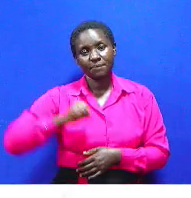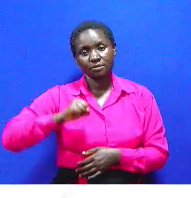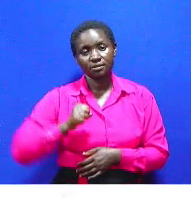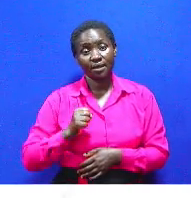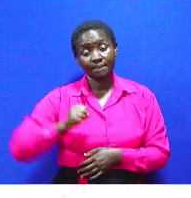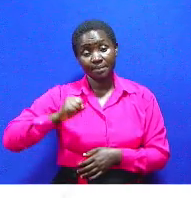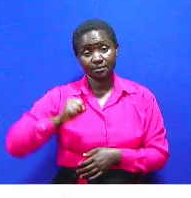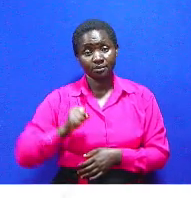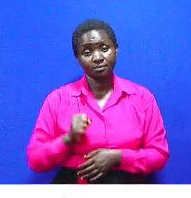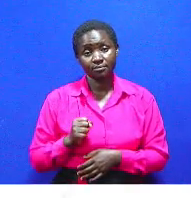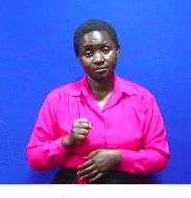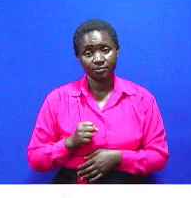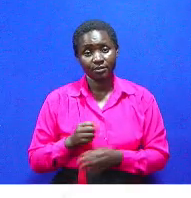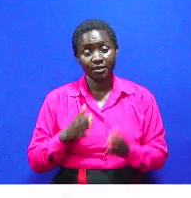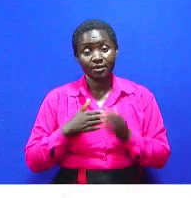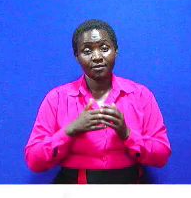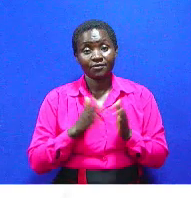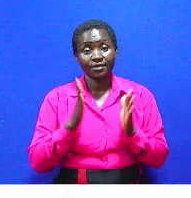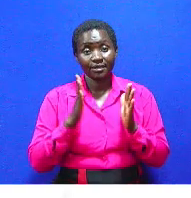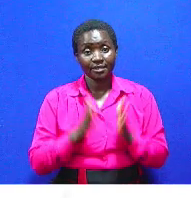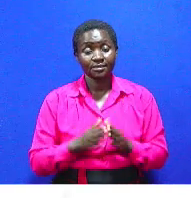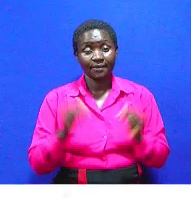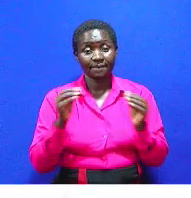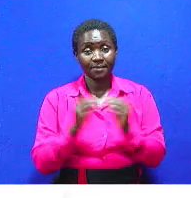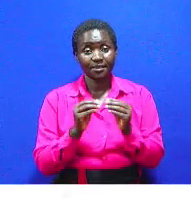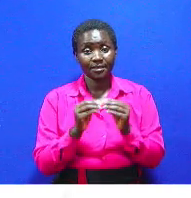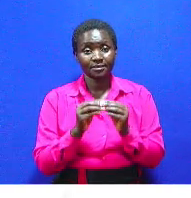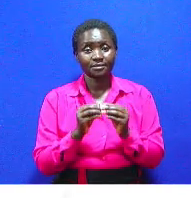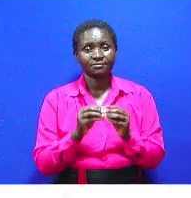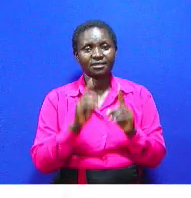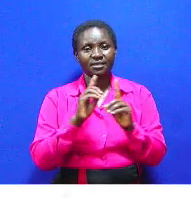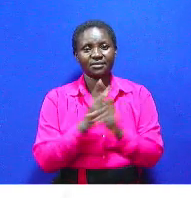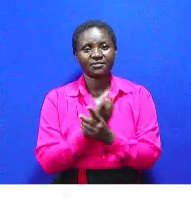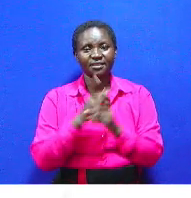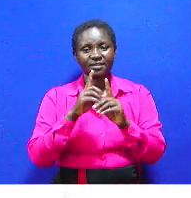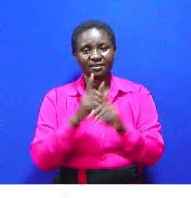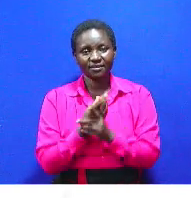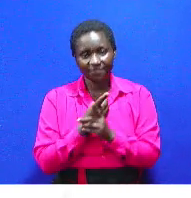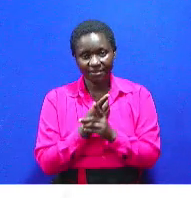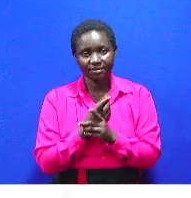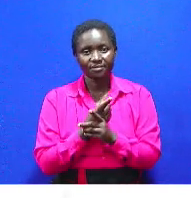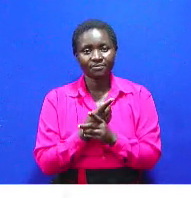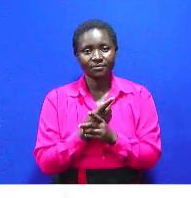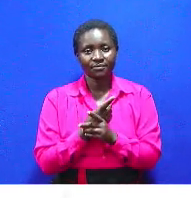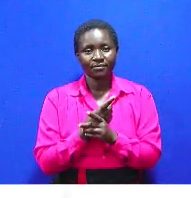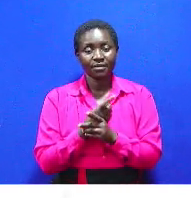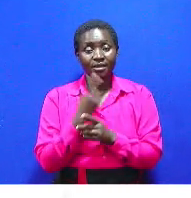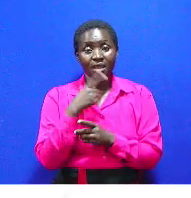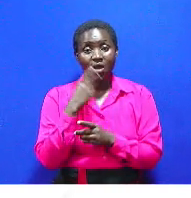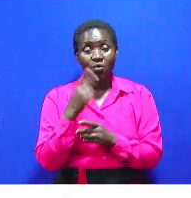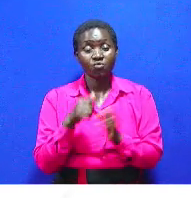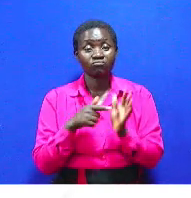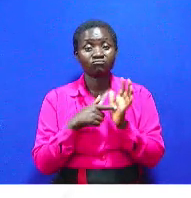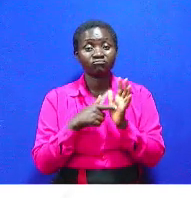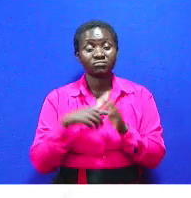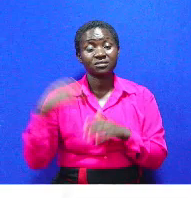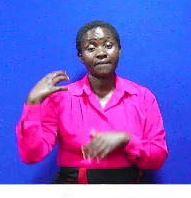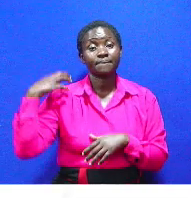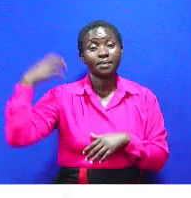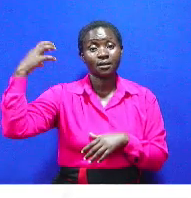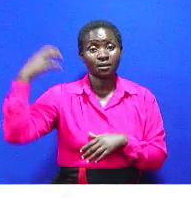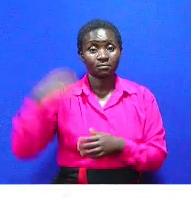barai baito asene kutano au nago tiemana na kwa waroka nyanga chunize mwada